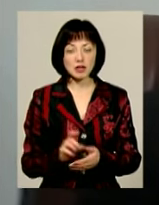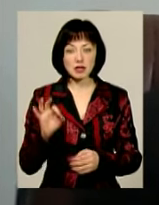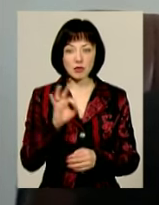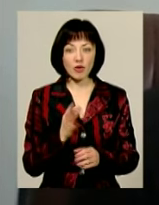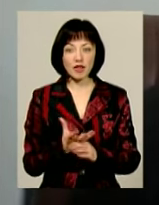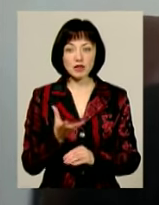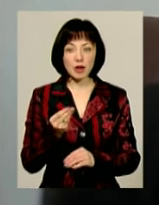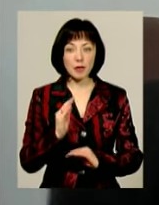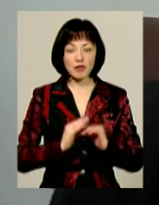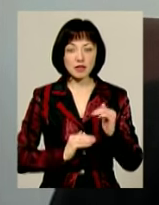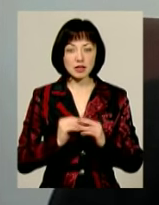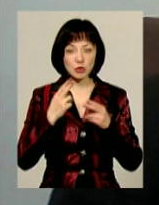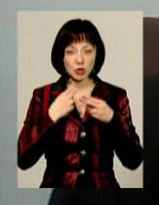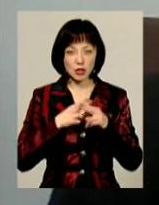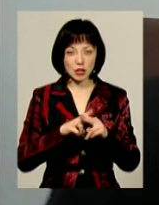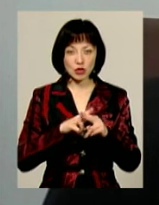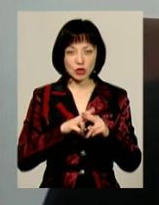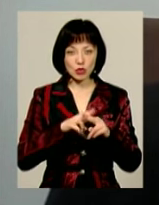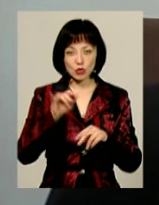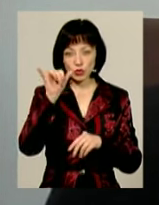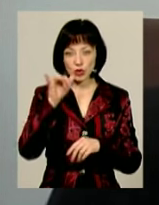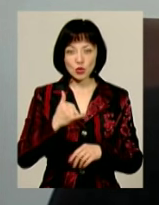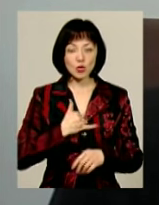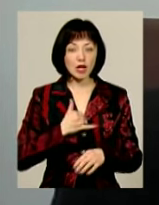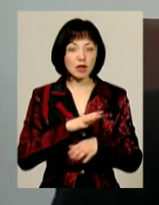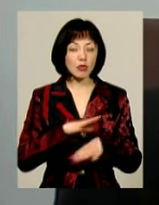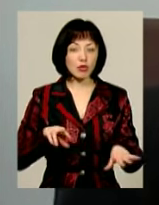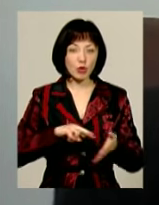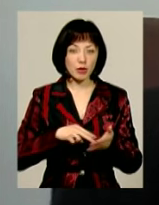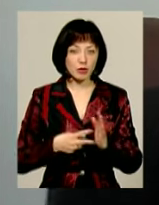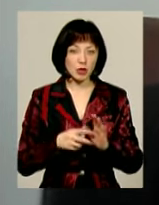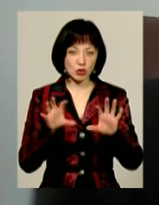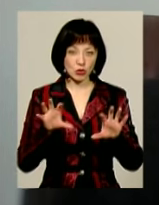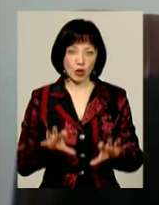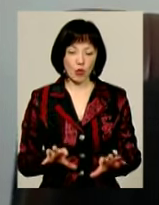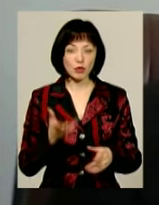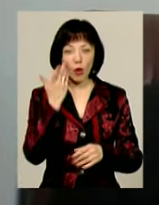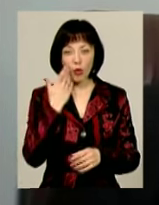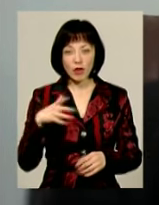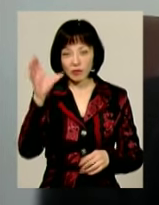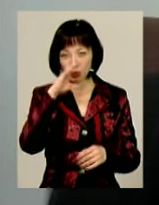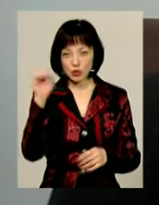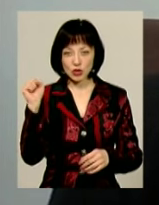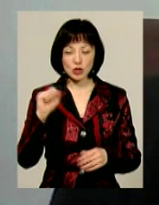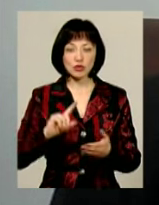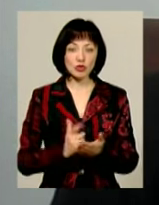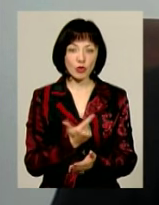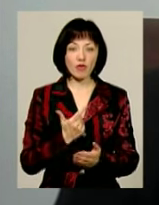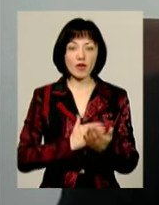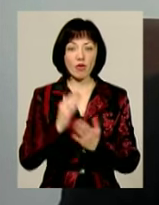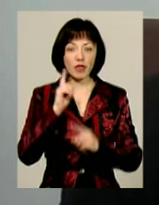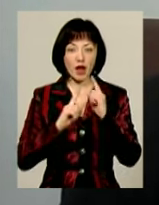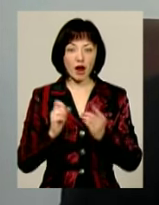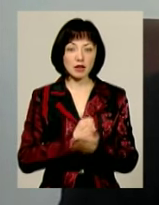фінансувати професійно-технічні училища в нас не було, не передбачено законом. І коли вночі, черговий раз, Верховна